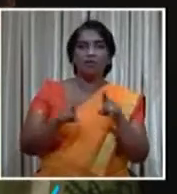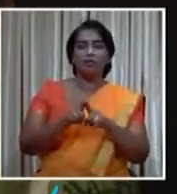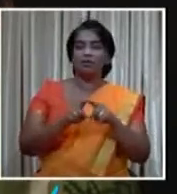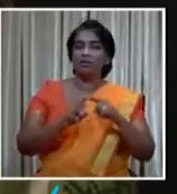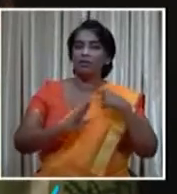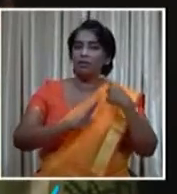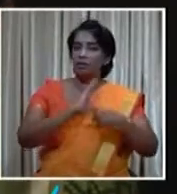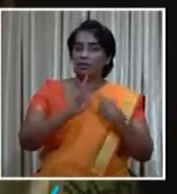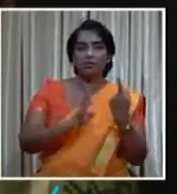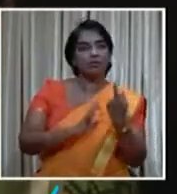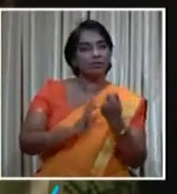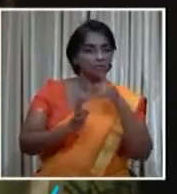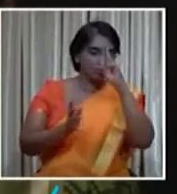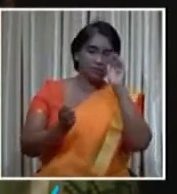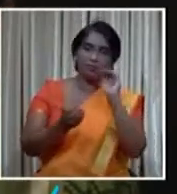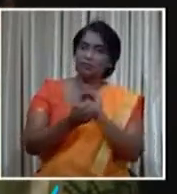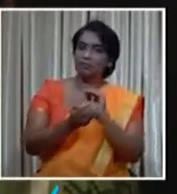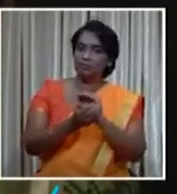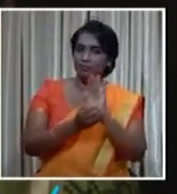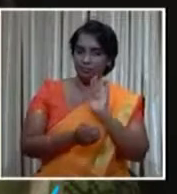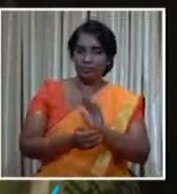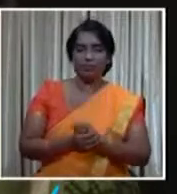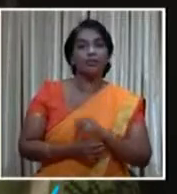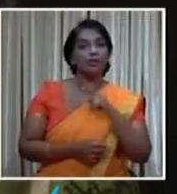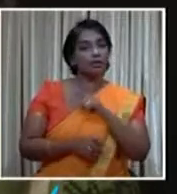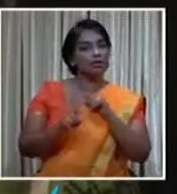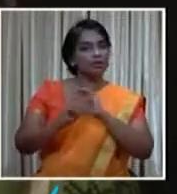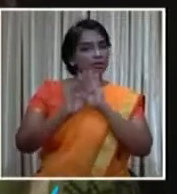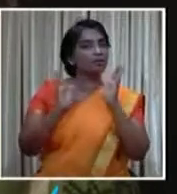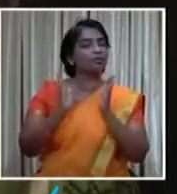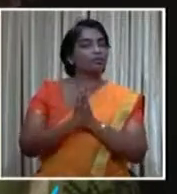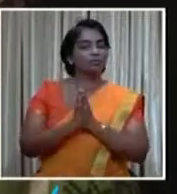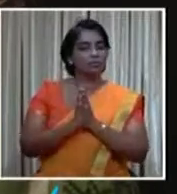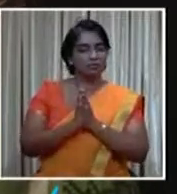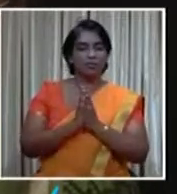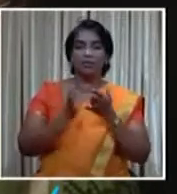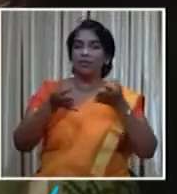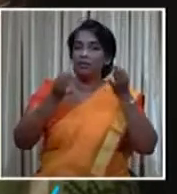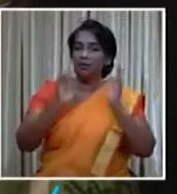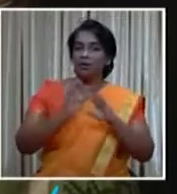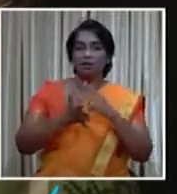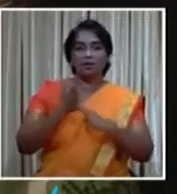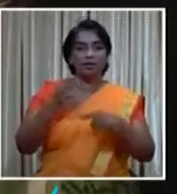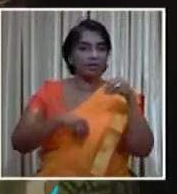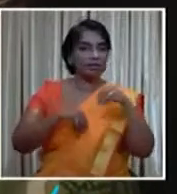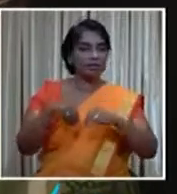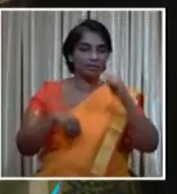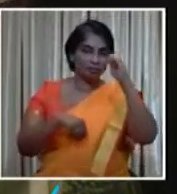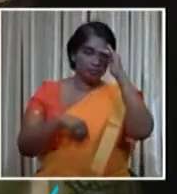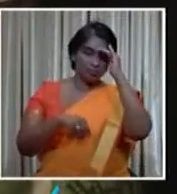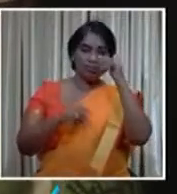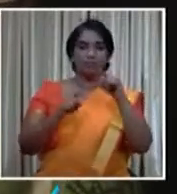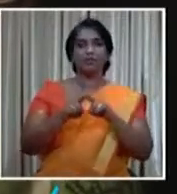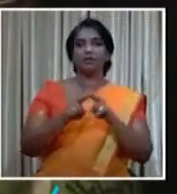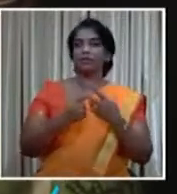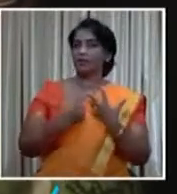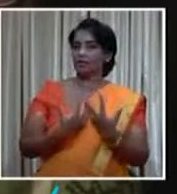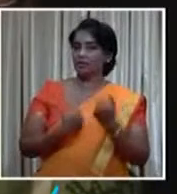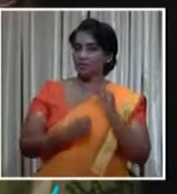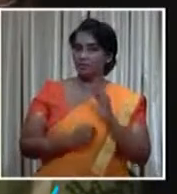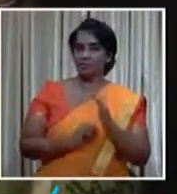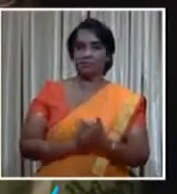ජාතික ආර්ථිකය රැකගත්හ. ඒ සියල්ලටම මනා දේශපාලන නායකත්වයක්ද හිමිව